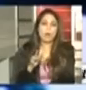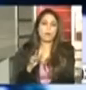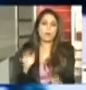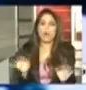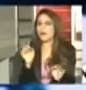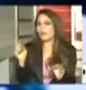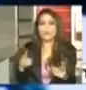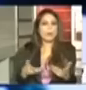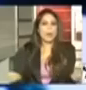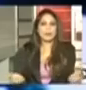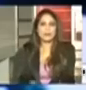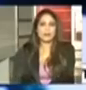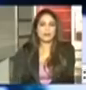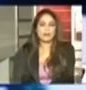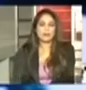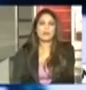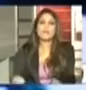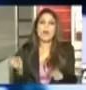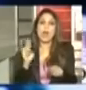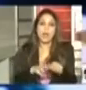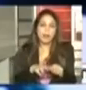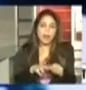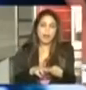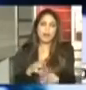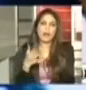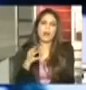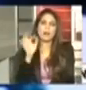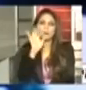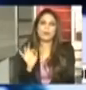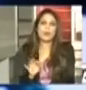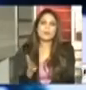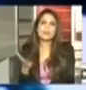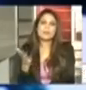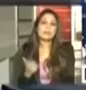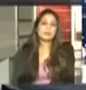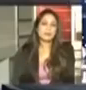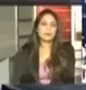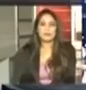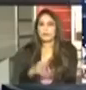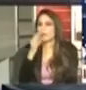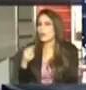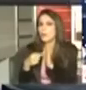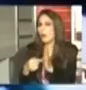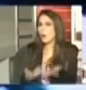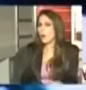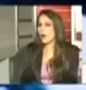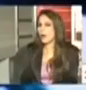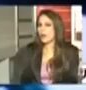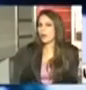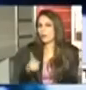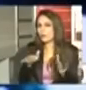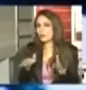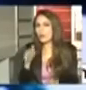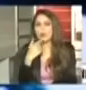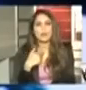משם ואחר כך 50% של קוסם. דרך אגב, מה הוא הראה לה כשהוא הצביע? אתה יודע להגיד? אני ראה לי שהוא